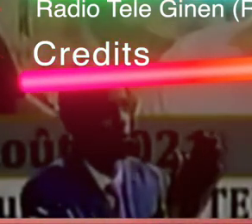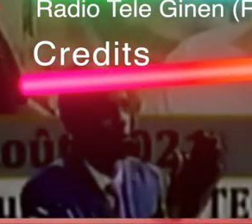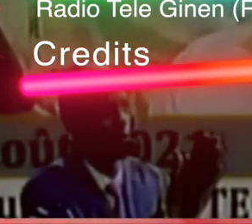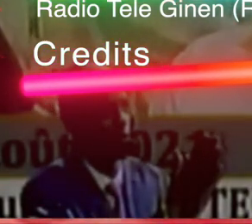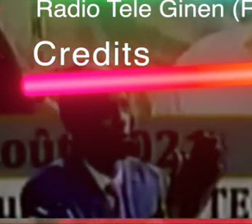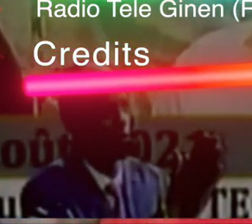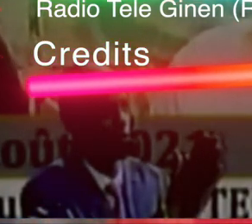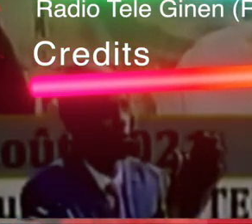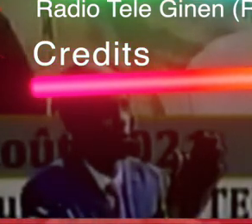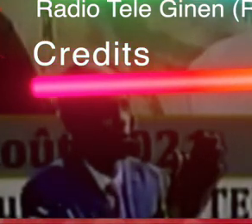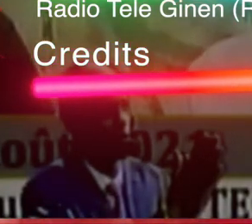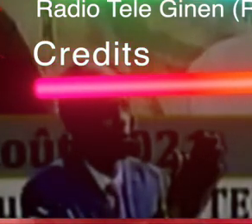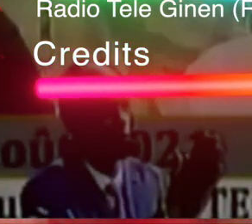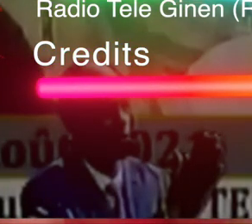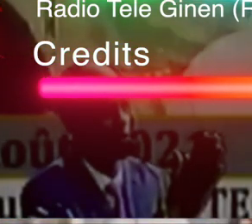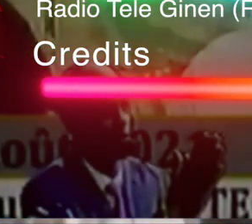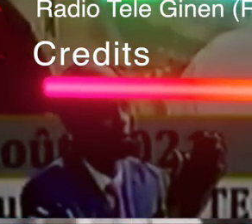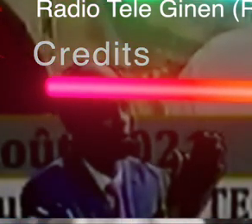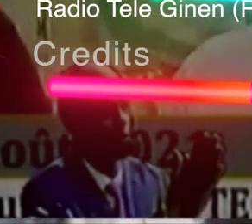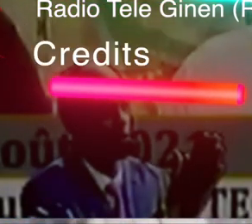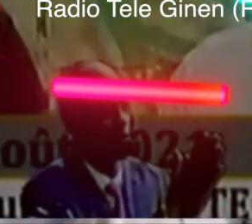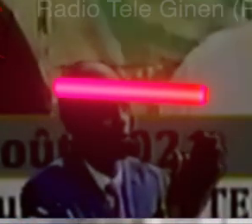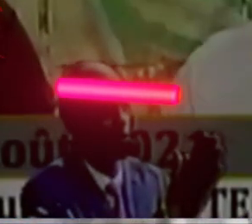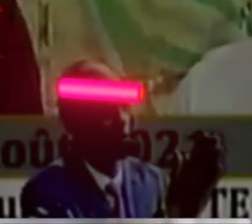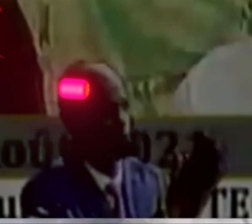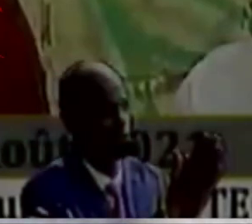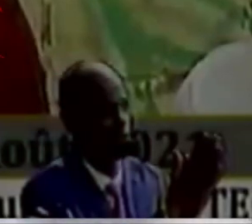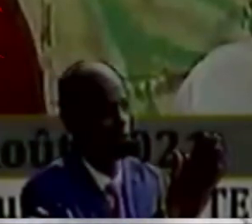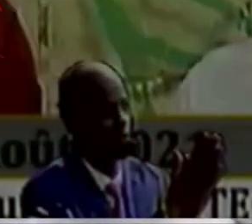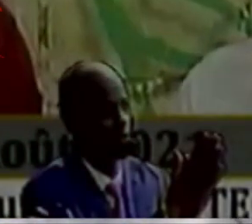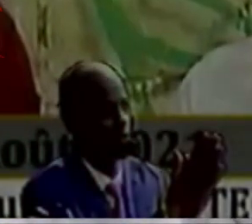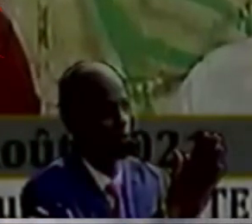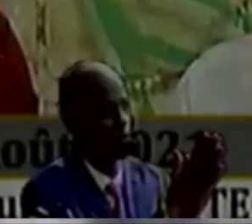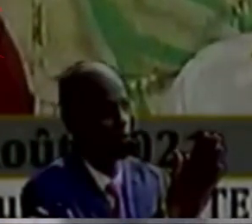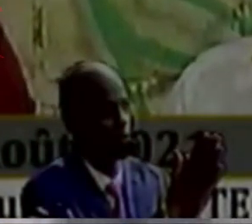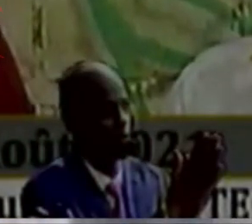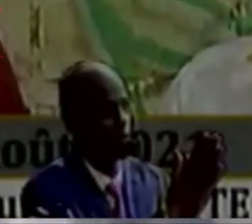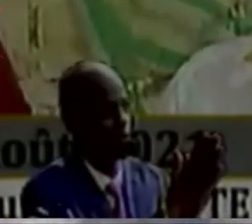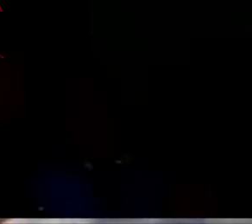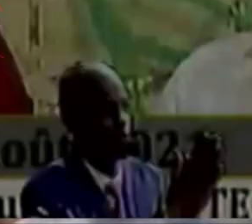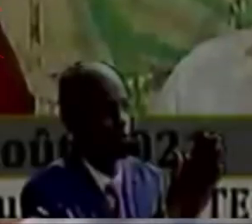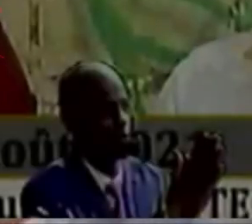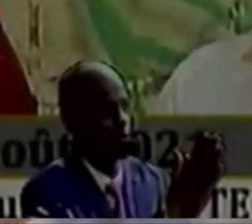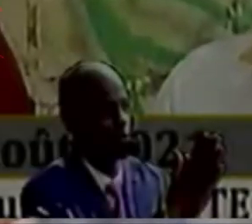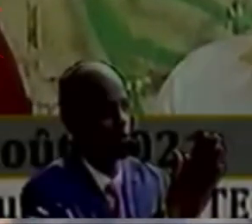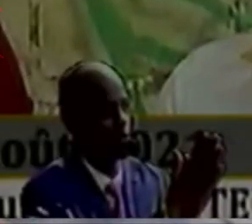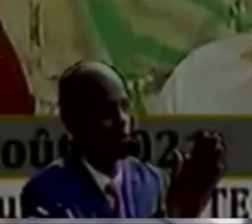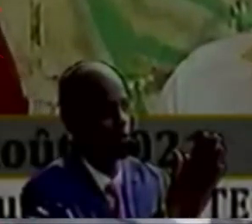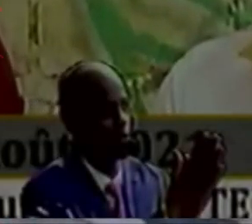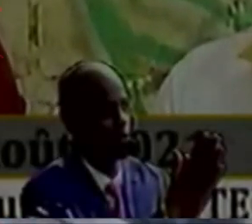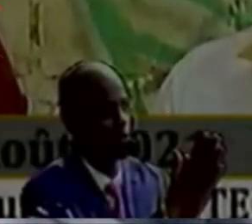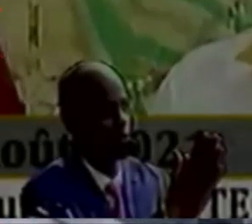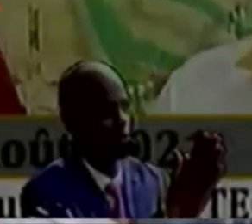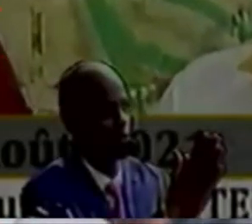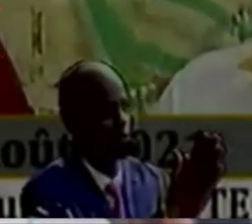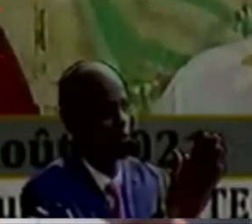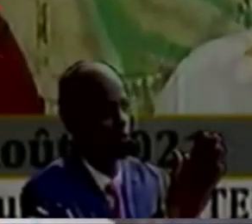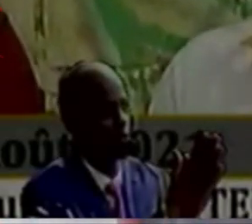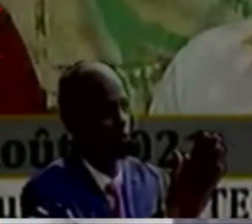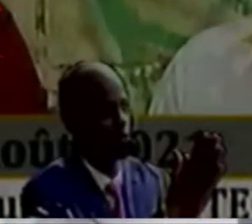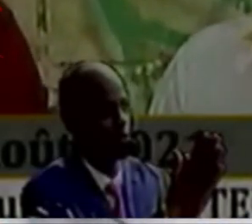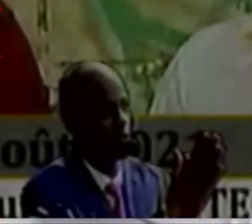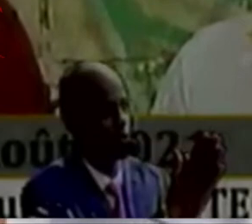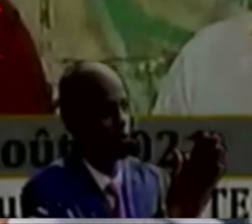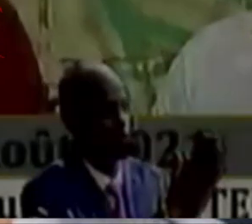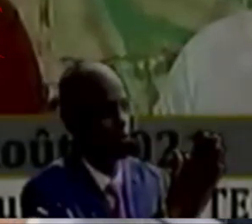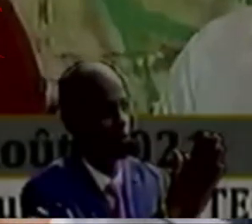dis, hein, c'est à plus en bail en pied bois, parce que pas de forestier encore dans la zone. La zone est laguée à lui-même, et que nous